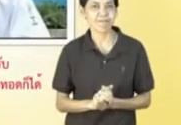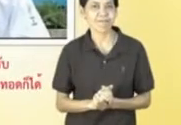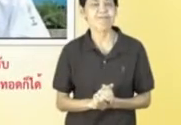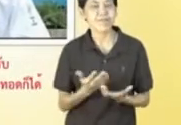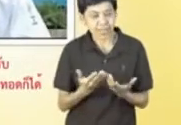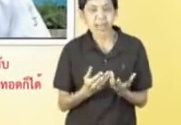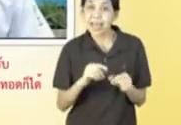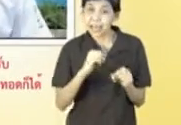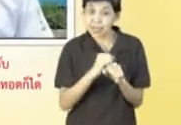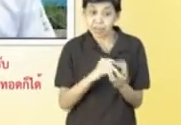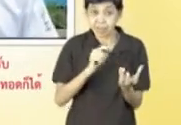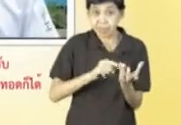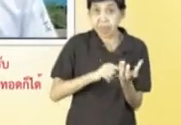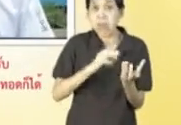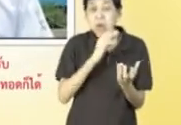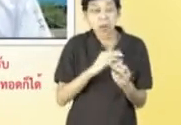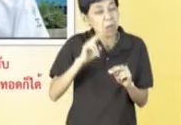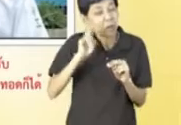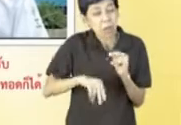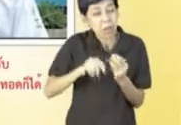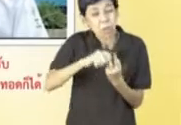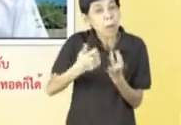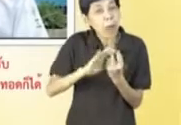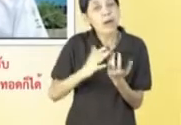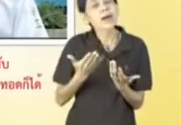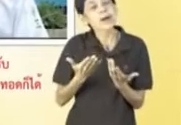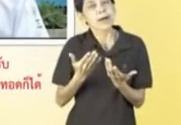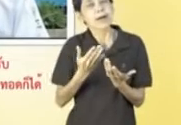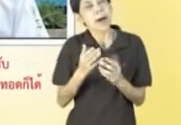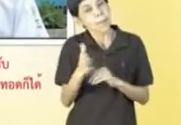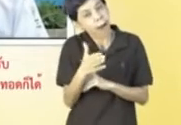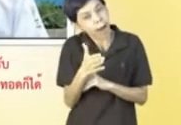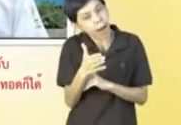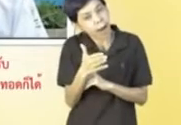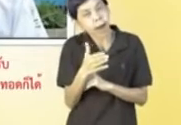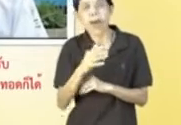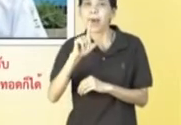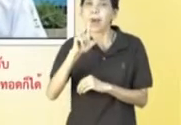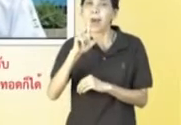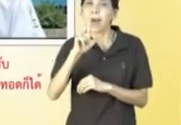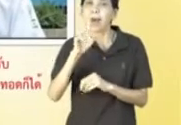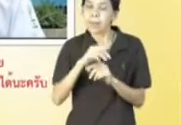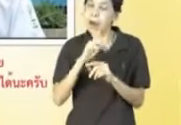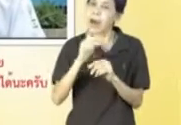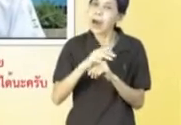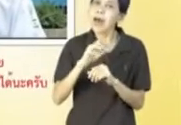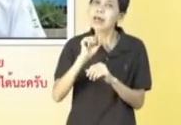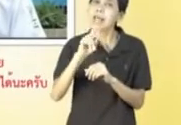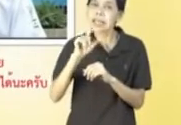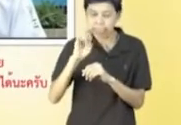เคียงด้วยนะฮะถ้าไม่ทานไข่ต้มก็จะเป็นพวกปลาสลิด ทอดก็ได้นะครับ